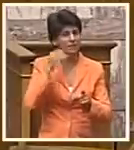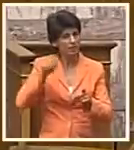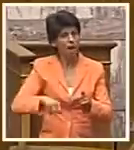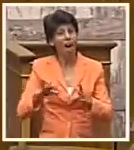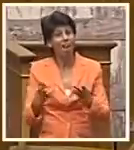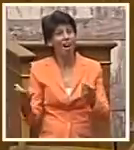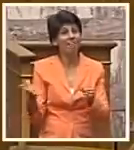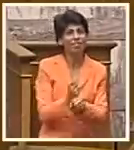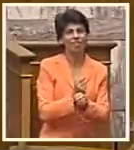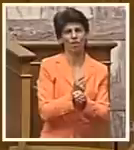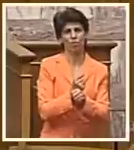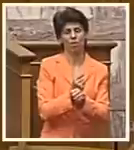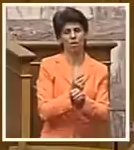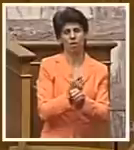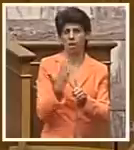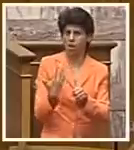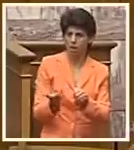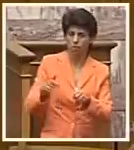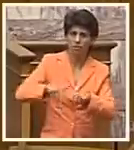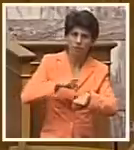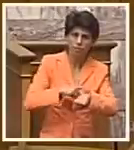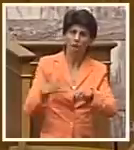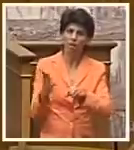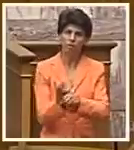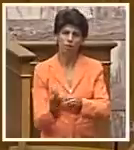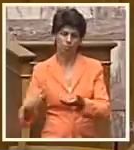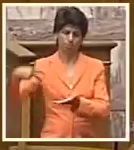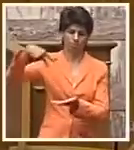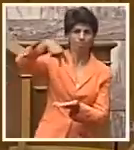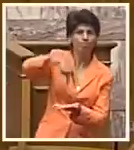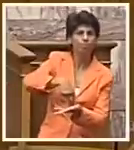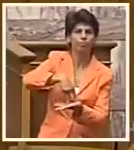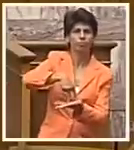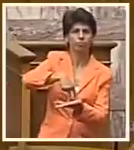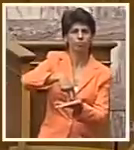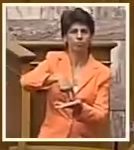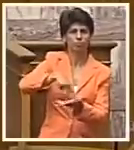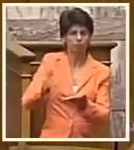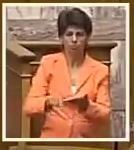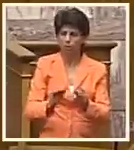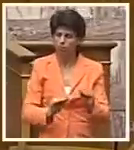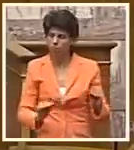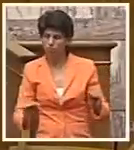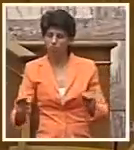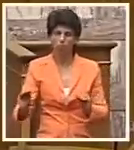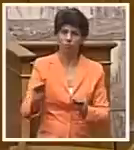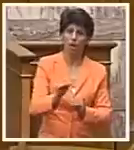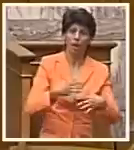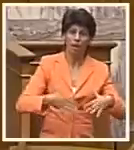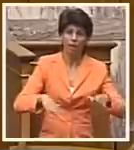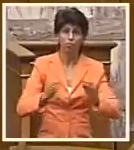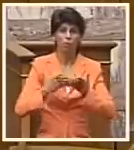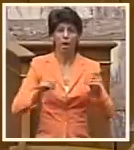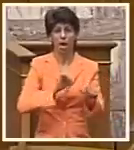τα καταφέρνουμε. Και έχουμε ήδη καταφέρει να σταθούμε όρθιοι. Και βάζουμε τάξη. Και ξεκινάμε τις